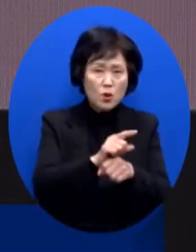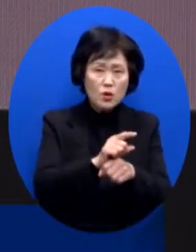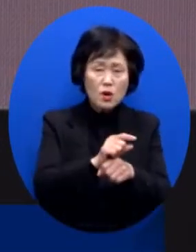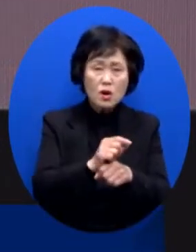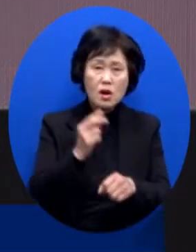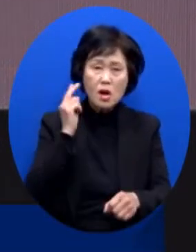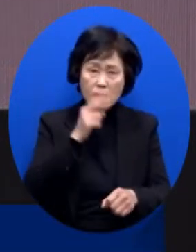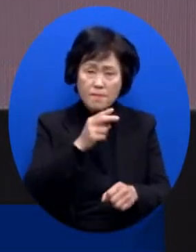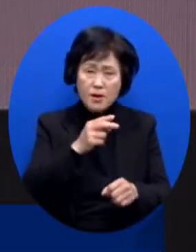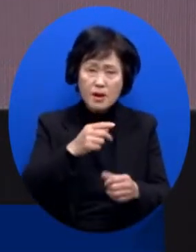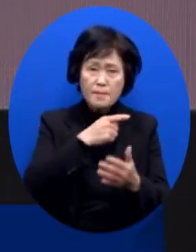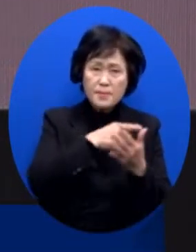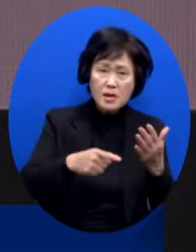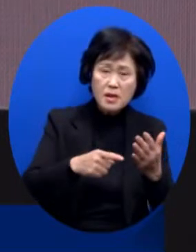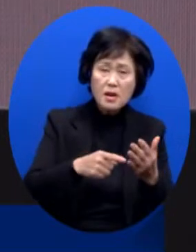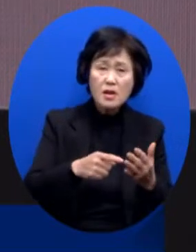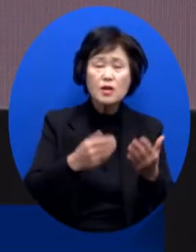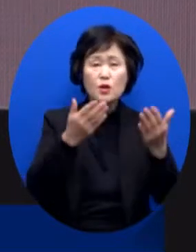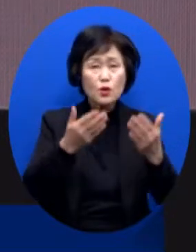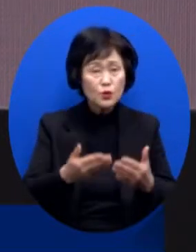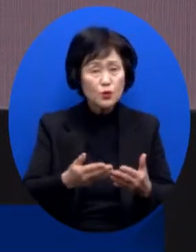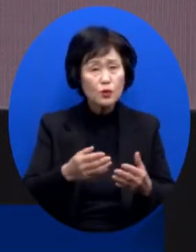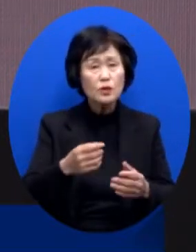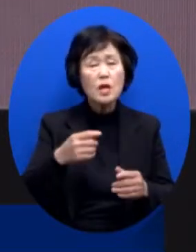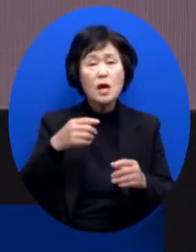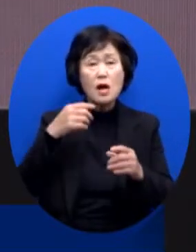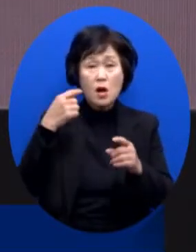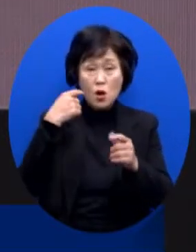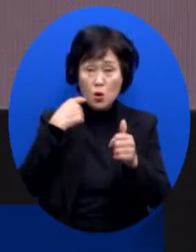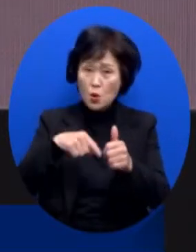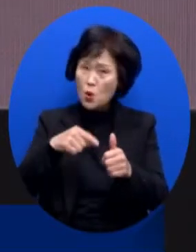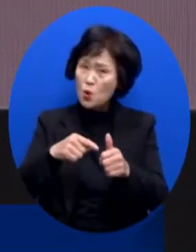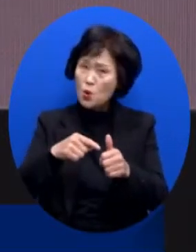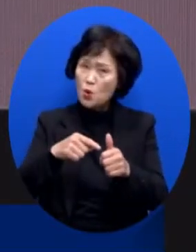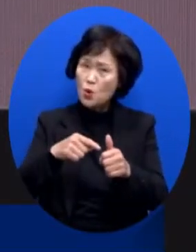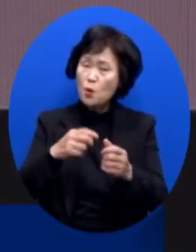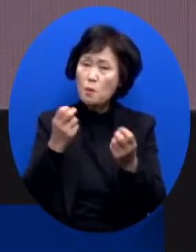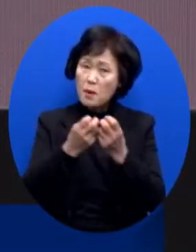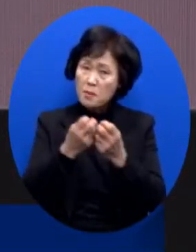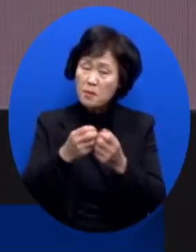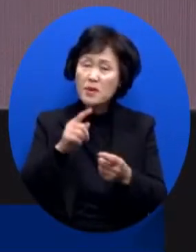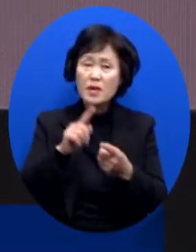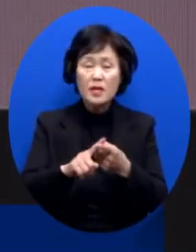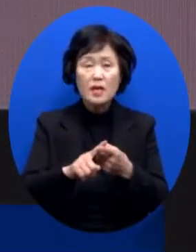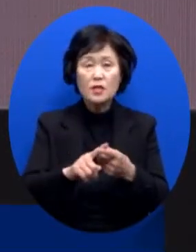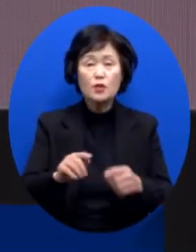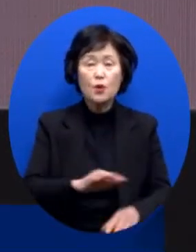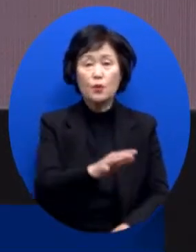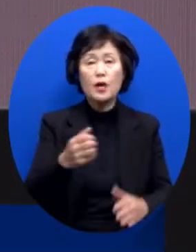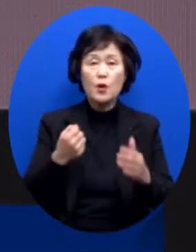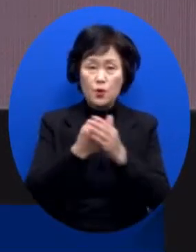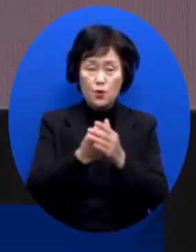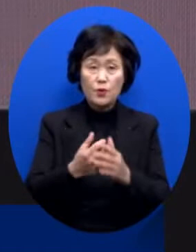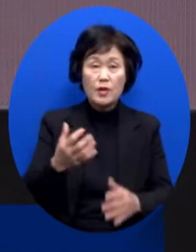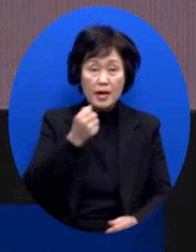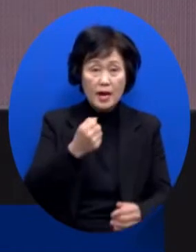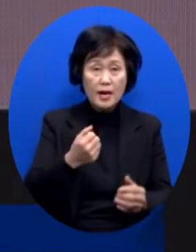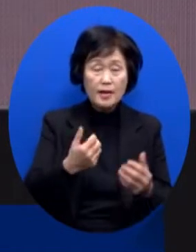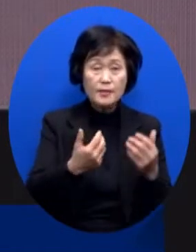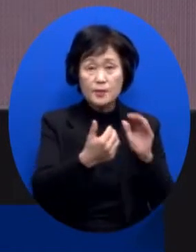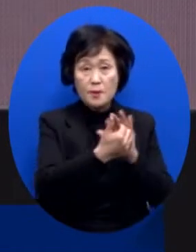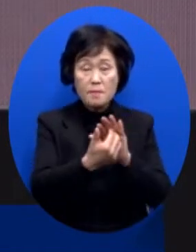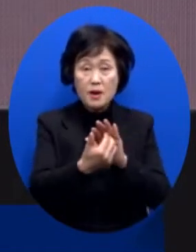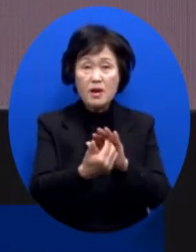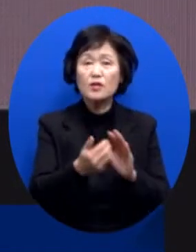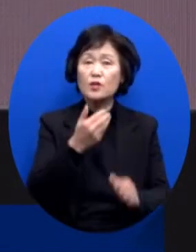국가의 교육 정책에 대해서는 우리가 농지를 가지고 저항하며 프로테스탄트